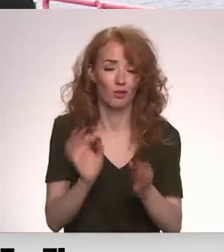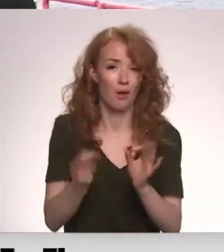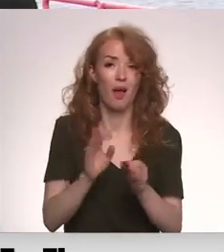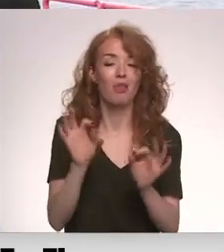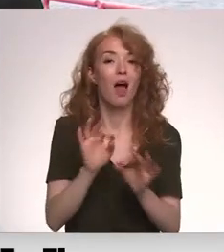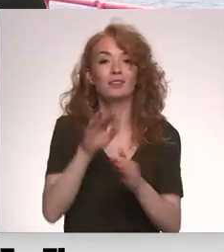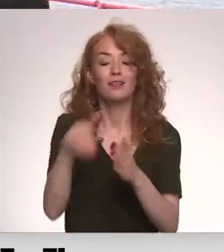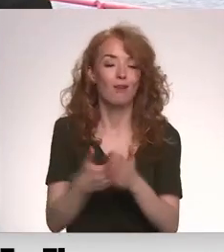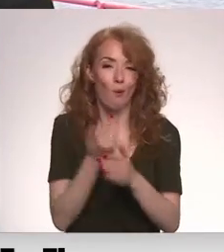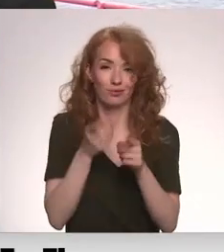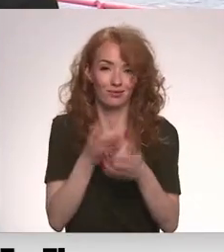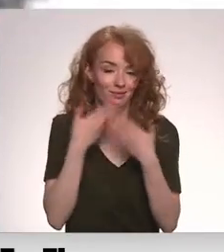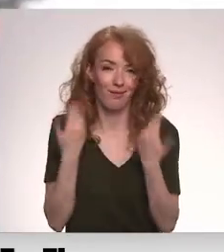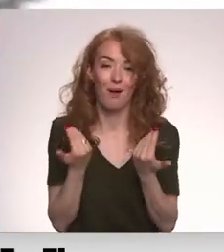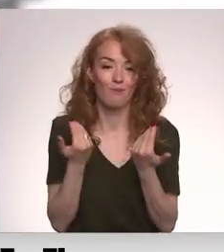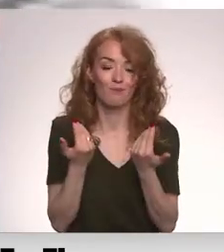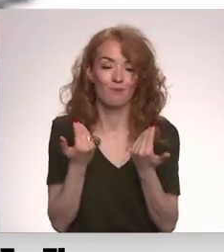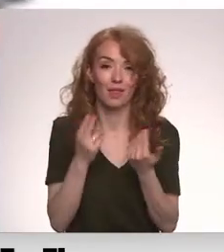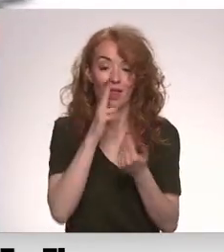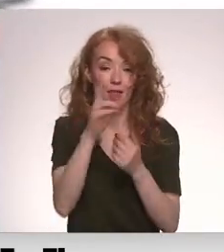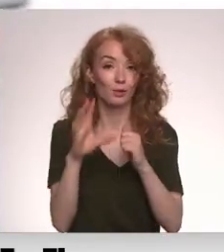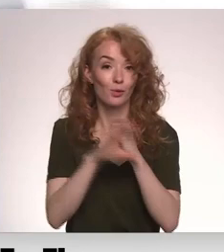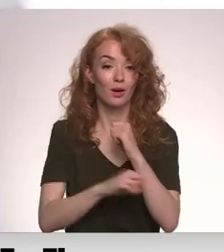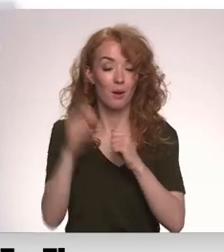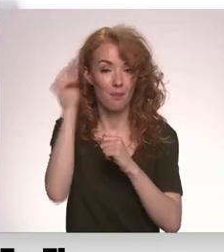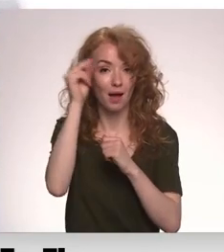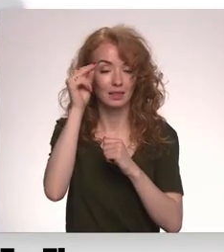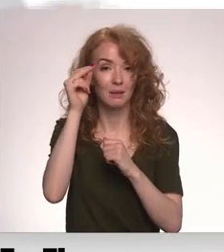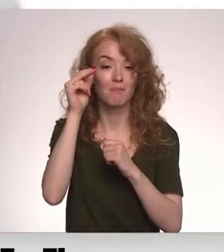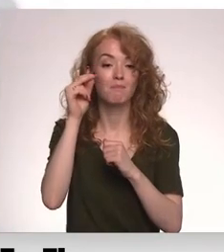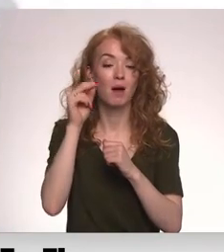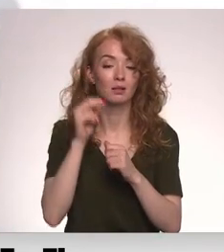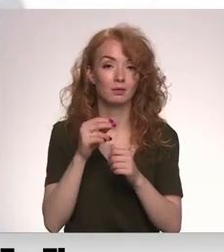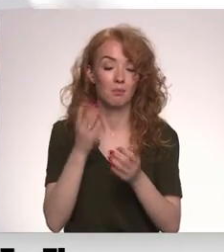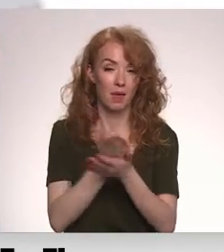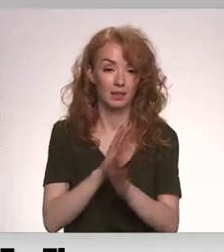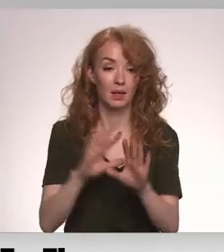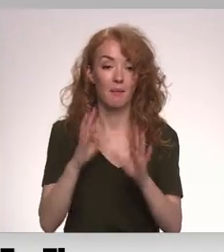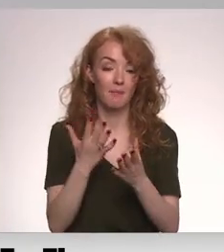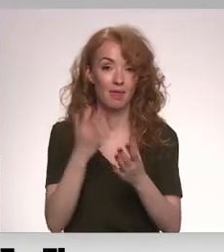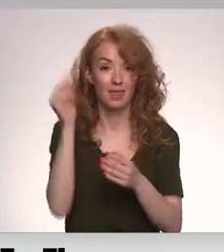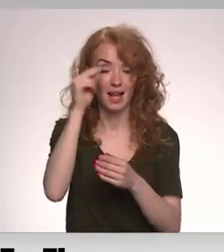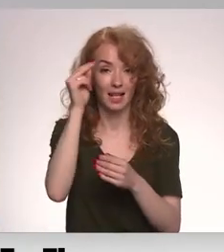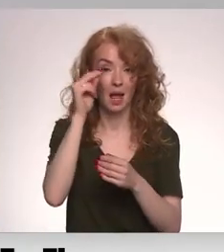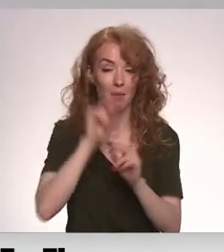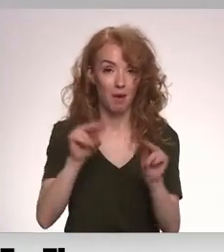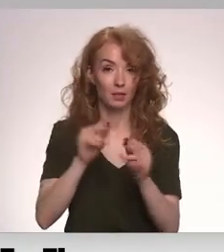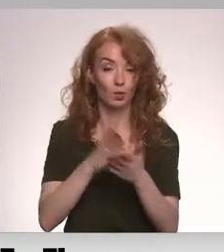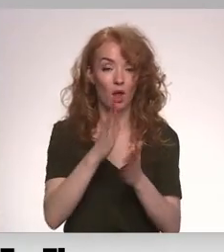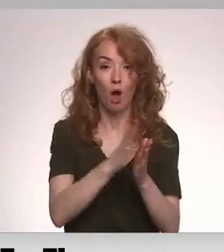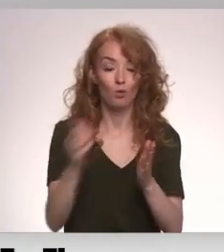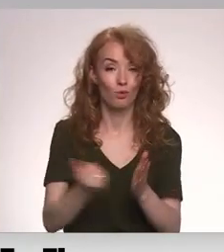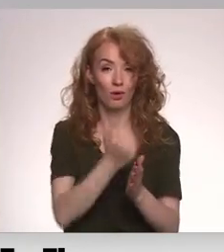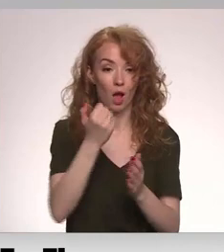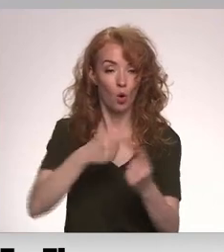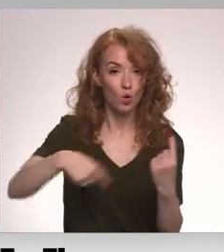mums nekas tāds ekskluzīvs. Nedēļas nogalē mācības Baltic Fortress Latvijā noslēgsies, bet tā kā treniņa apmācība notiek katru gadu